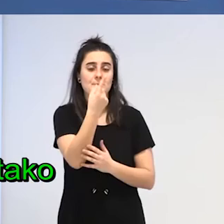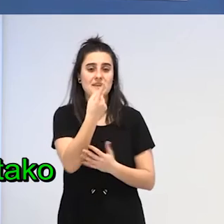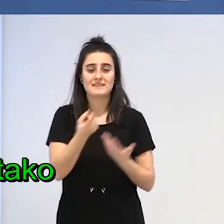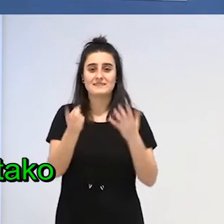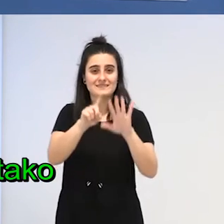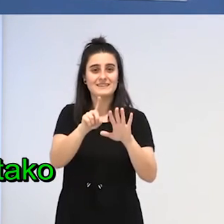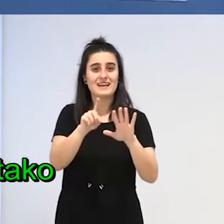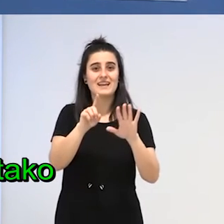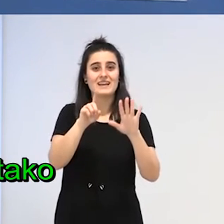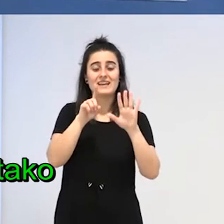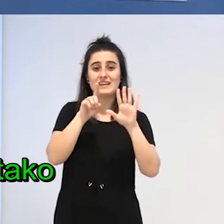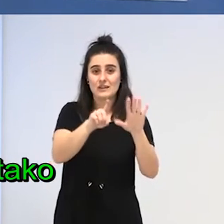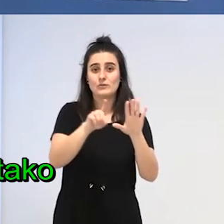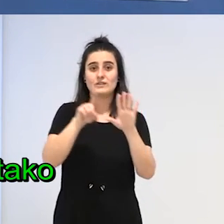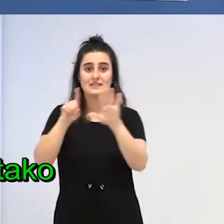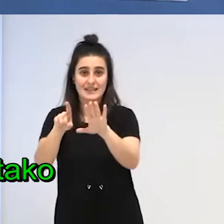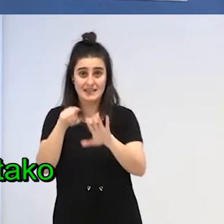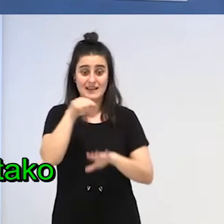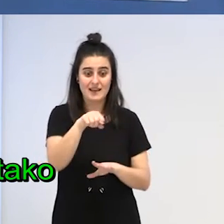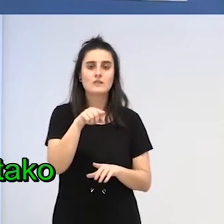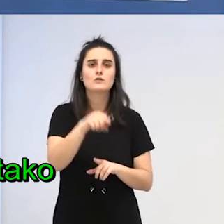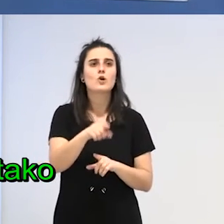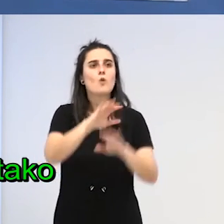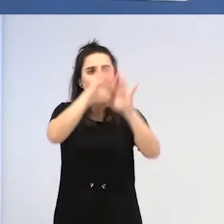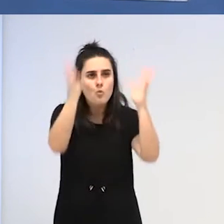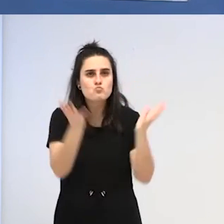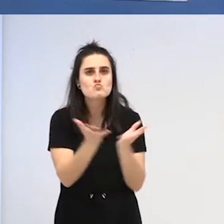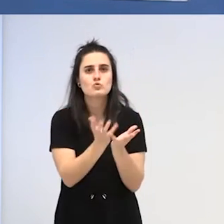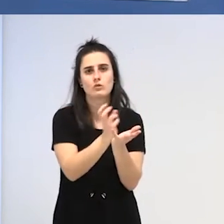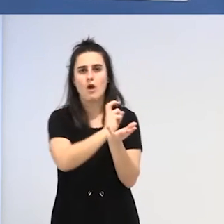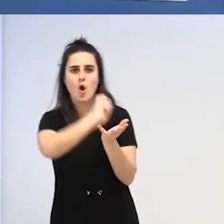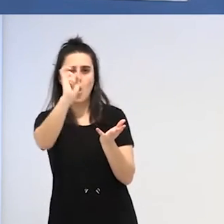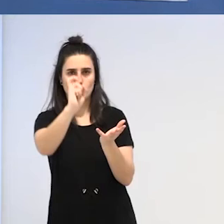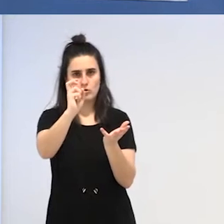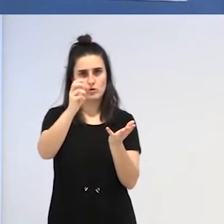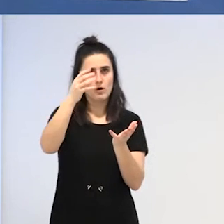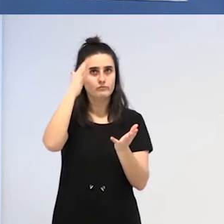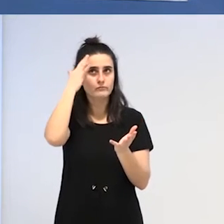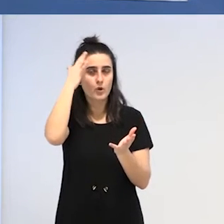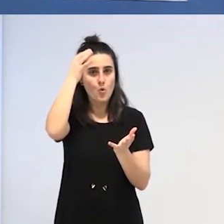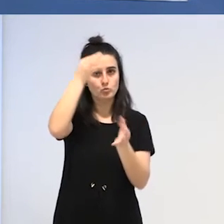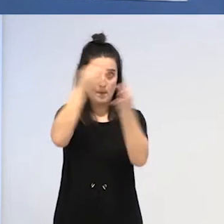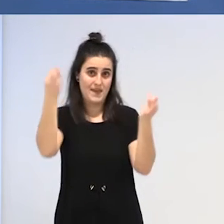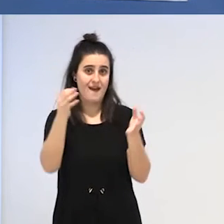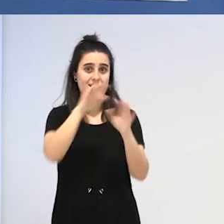1666, eta beste mundu batean kokatutako utopia bat da, eta satira bat da ere.